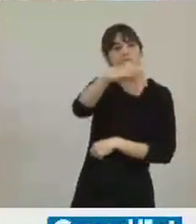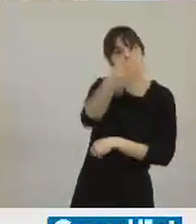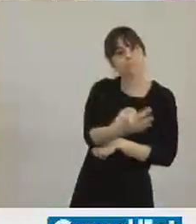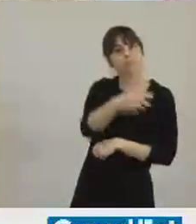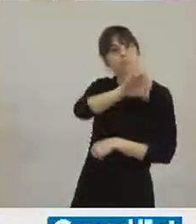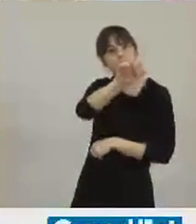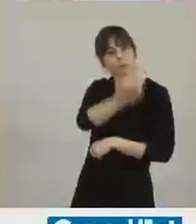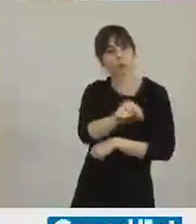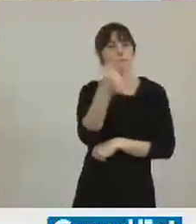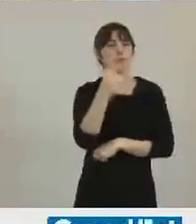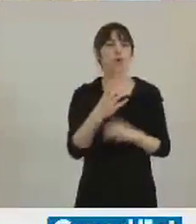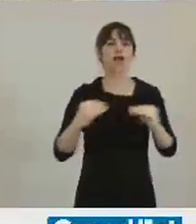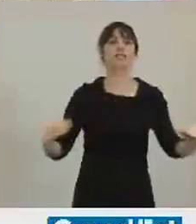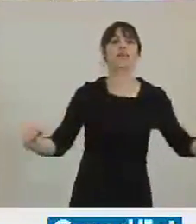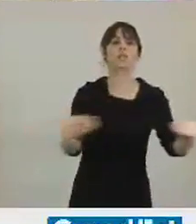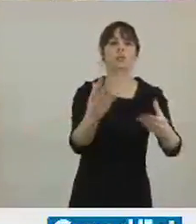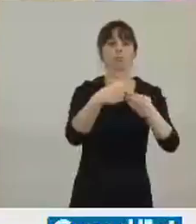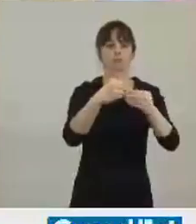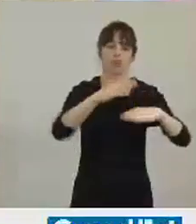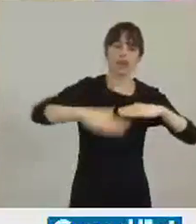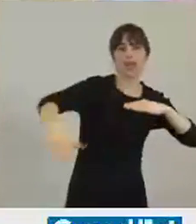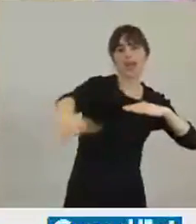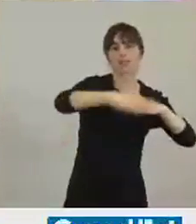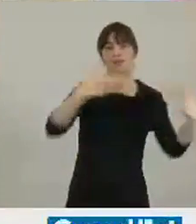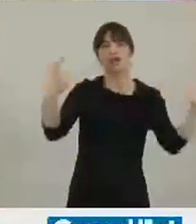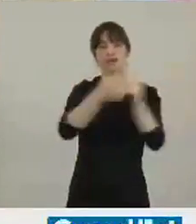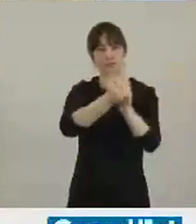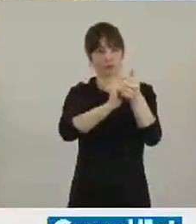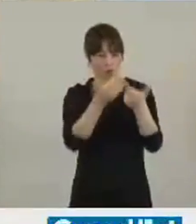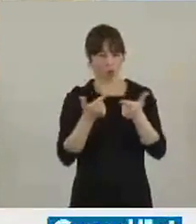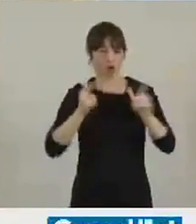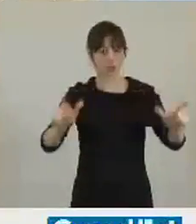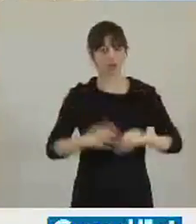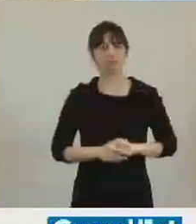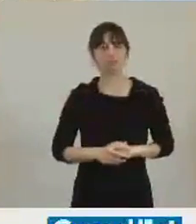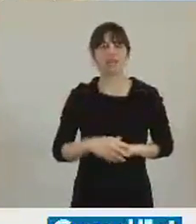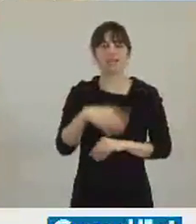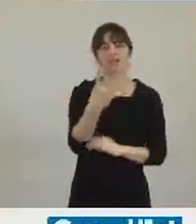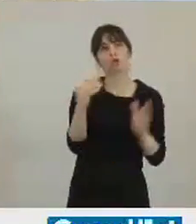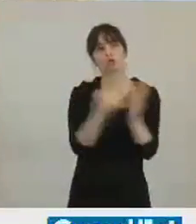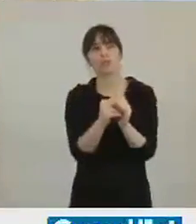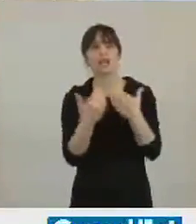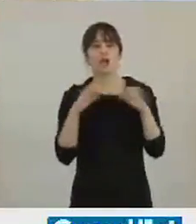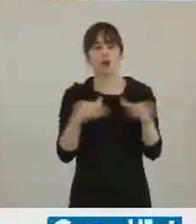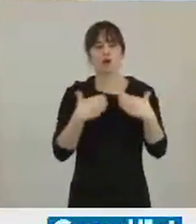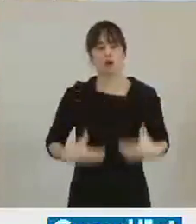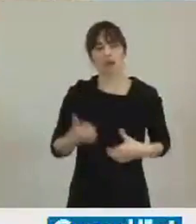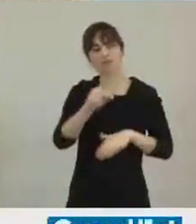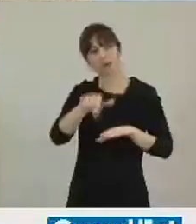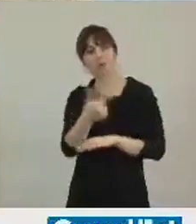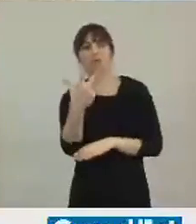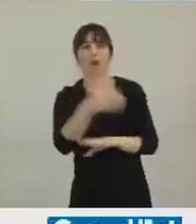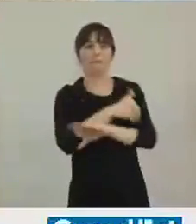espaces dédiés du territoire. 14 000 clubs, 1,3 million de licenciés, plus de